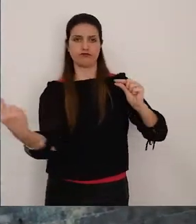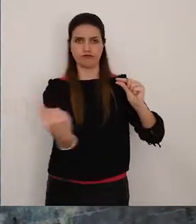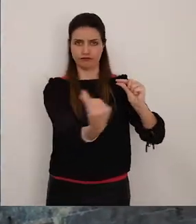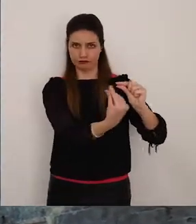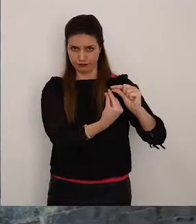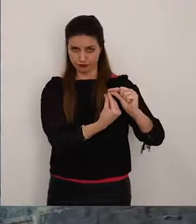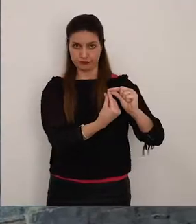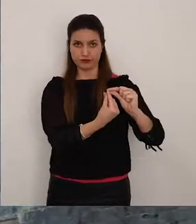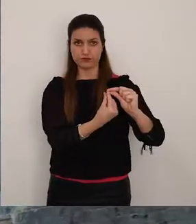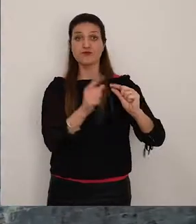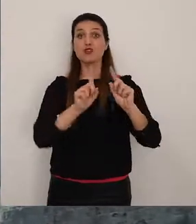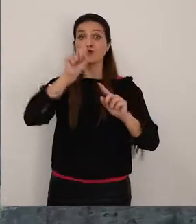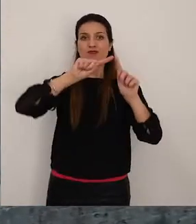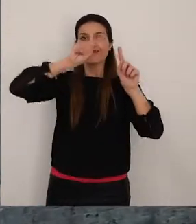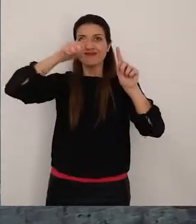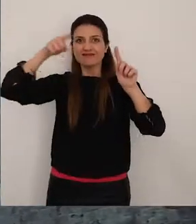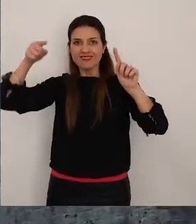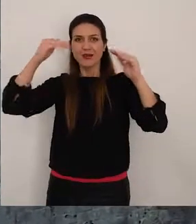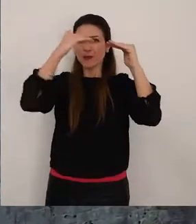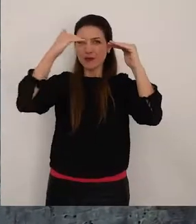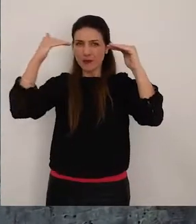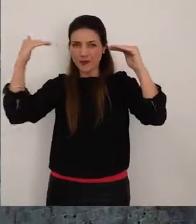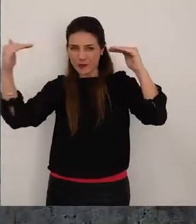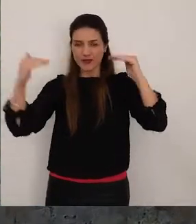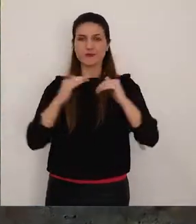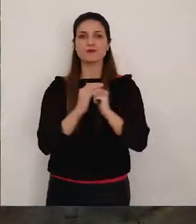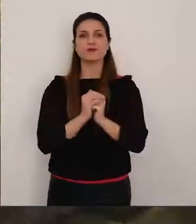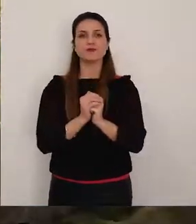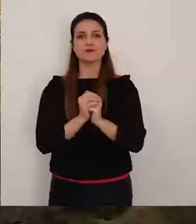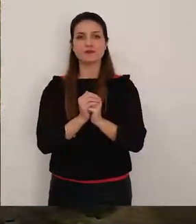cornicione marcapiano e in alto da archetti e beccatelli.